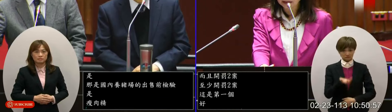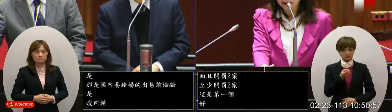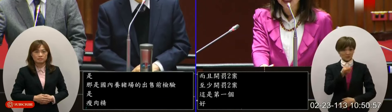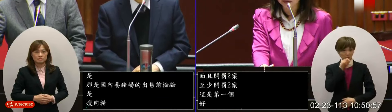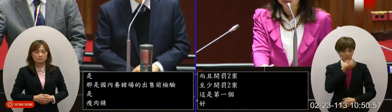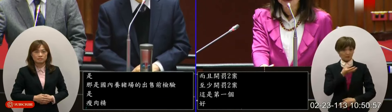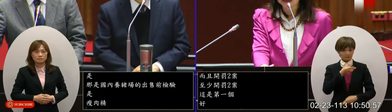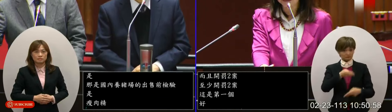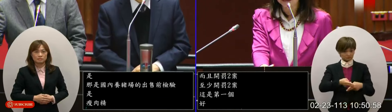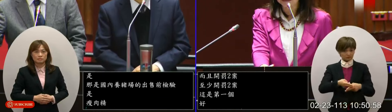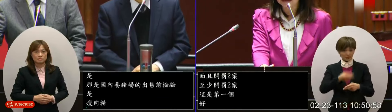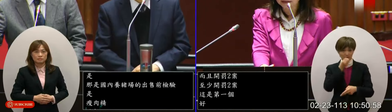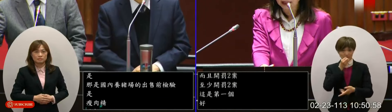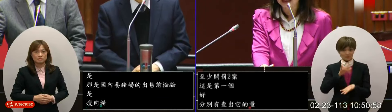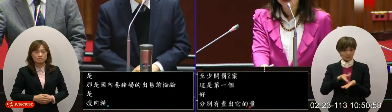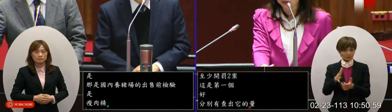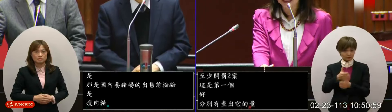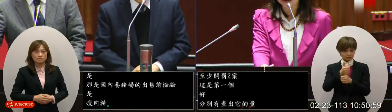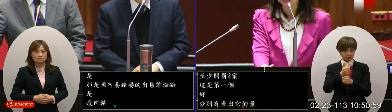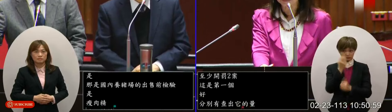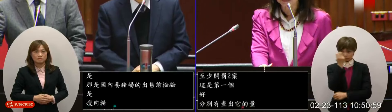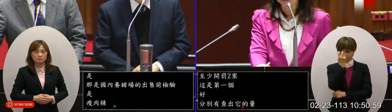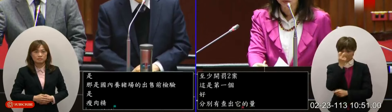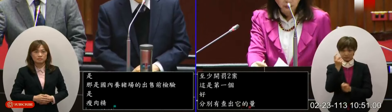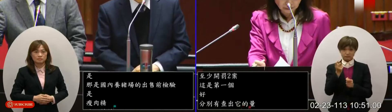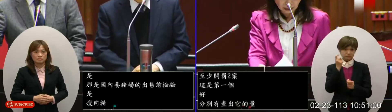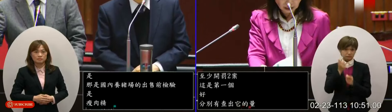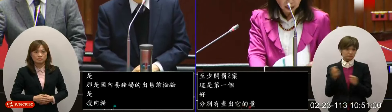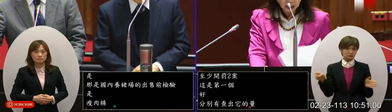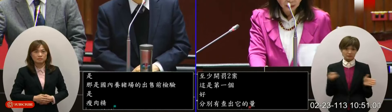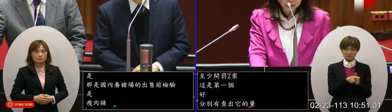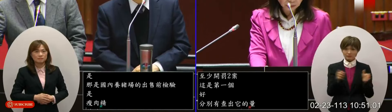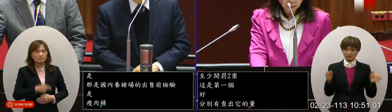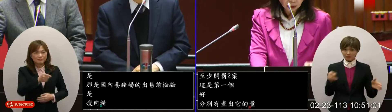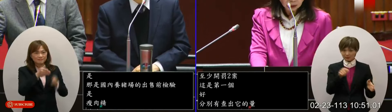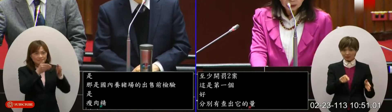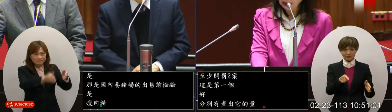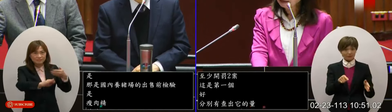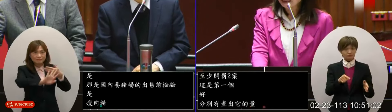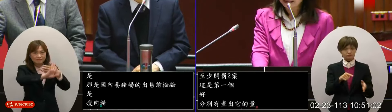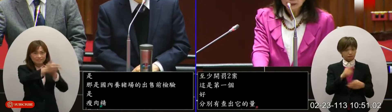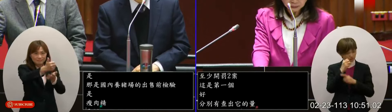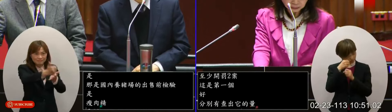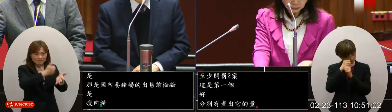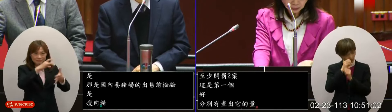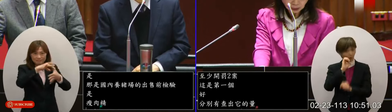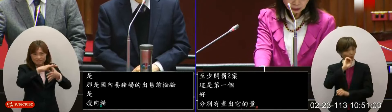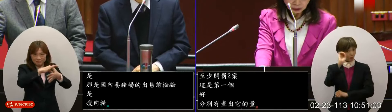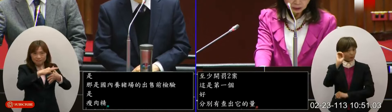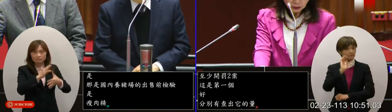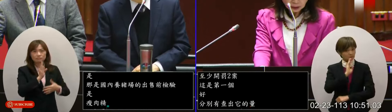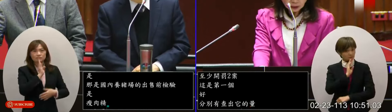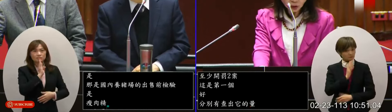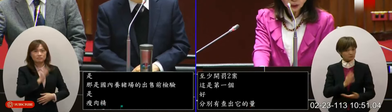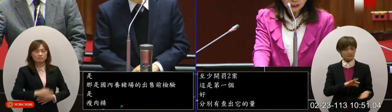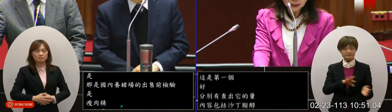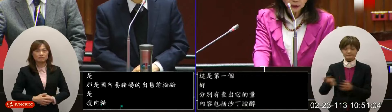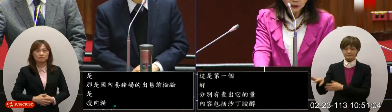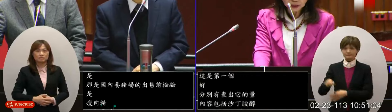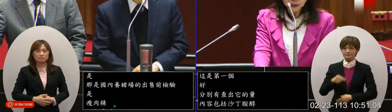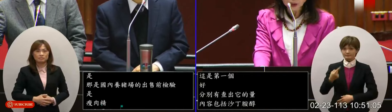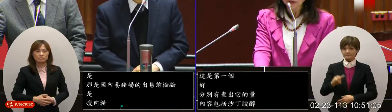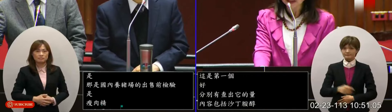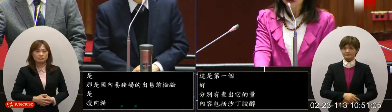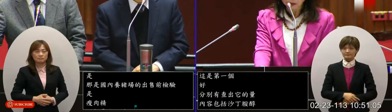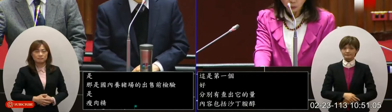信食药署10年查无查出的这个说法， 那个是进口猪肉。 好，下一张，事实